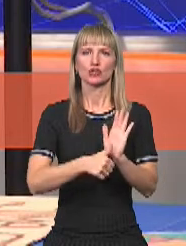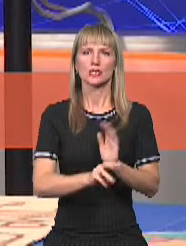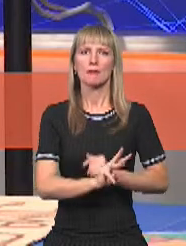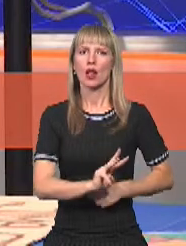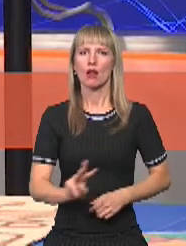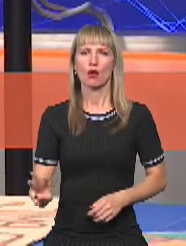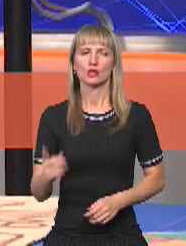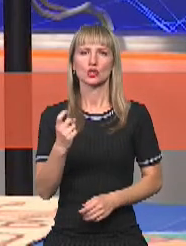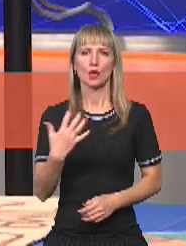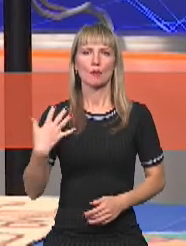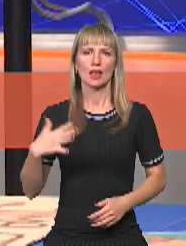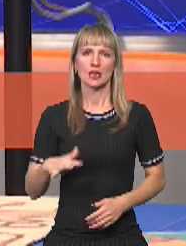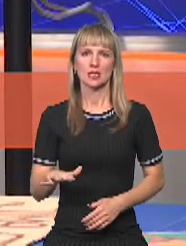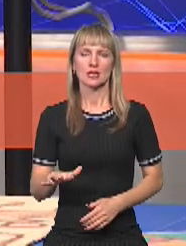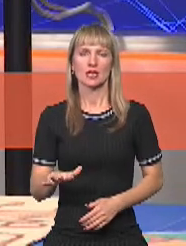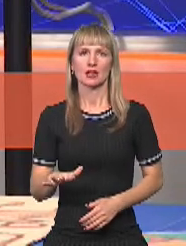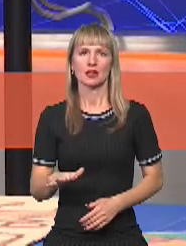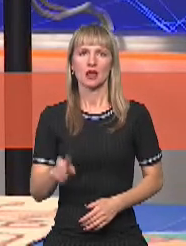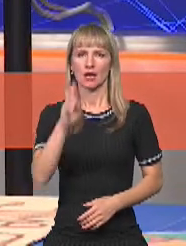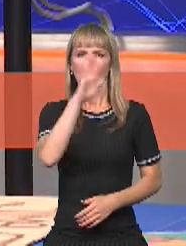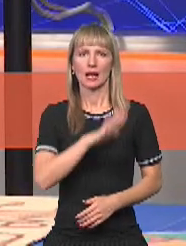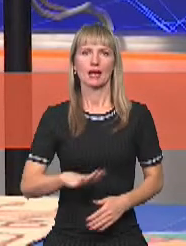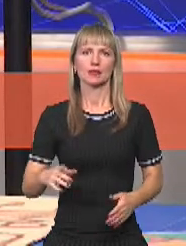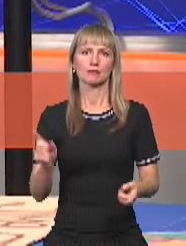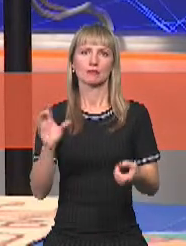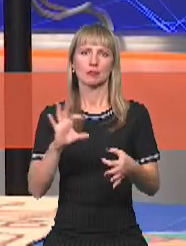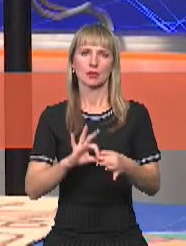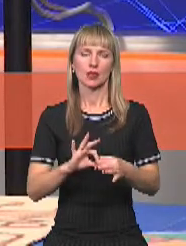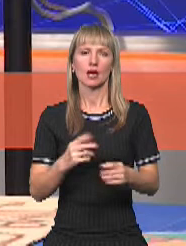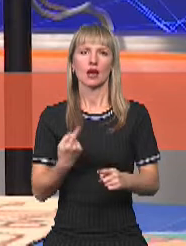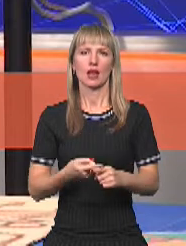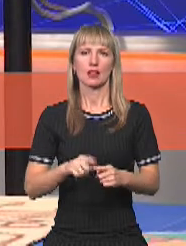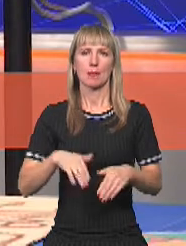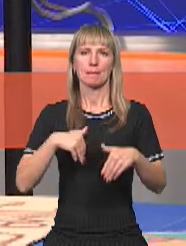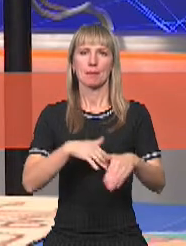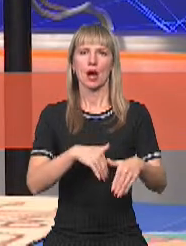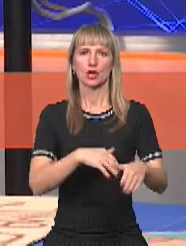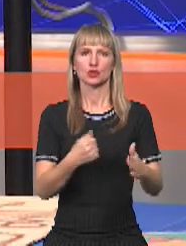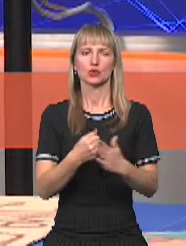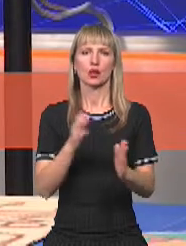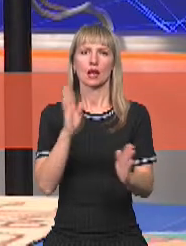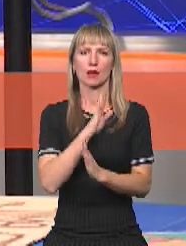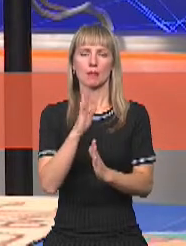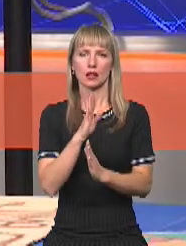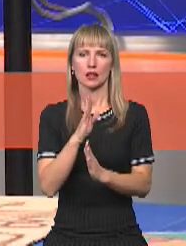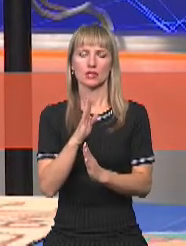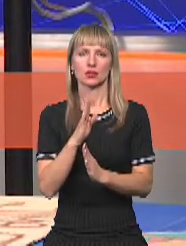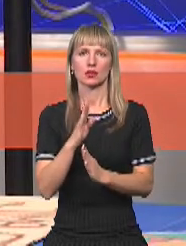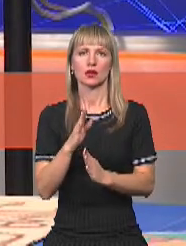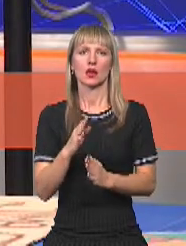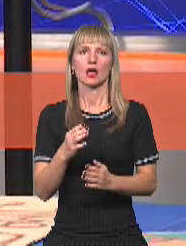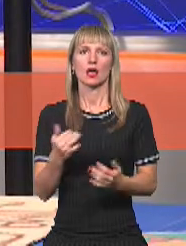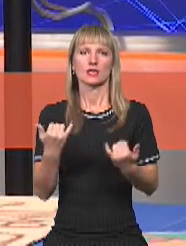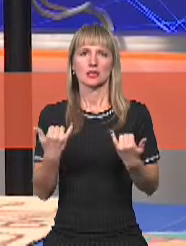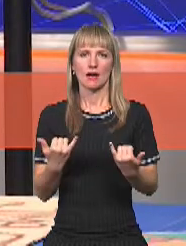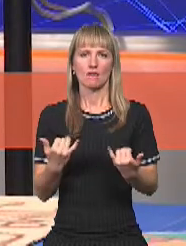понад 150 країн долучилися до цього маршу та до кліматичних страйків. Отже, сьогодні